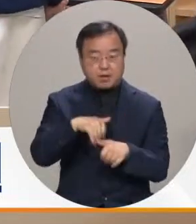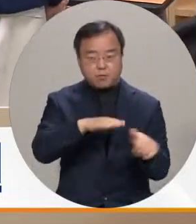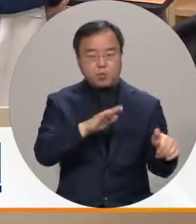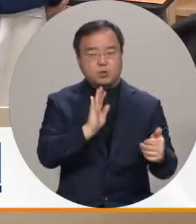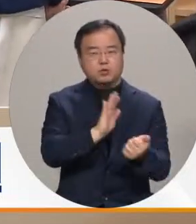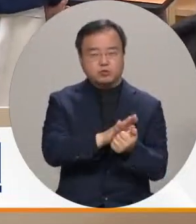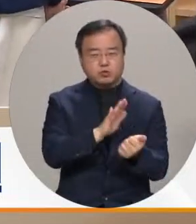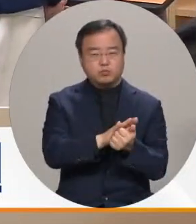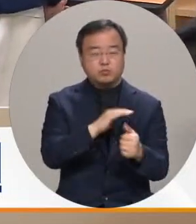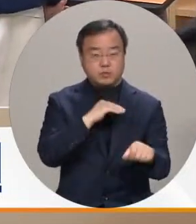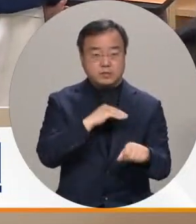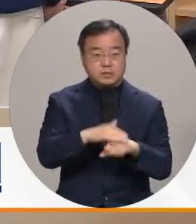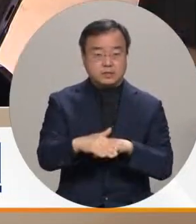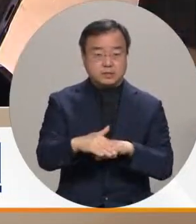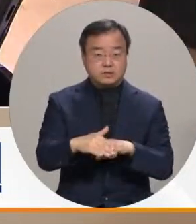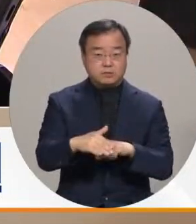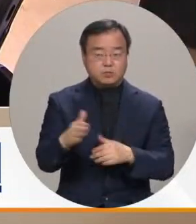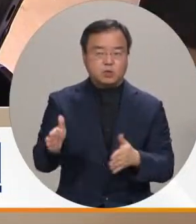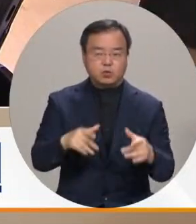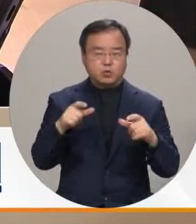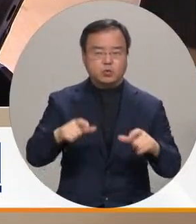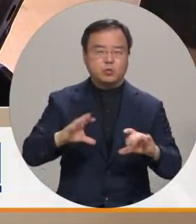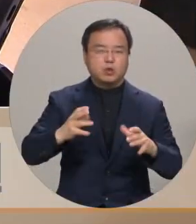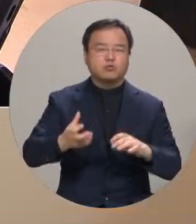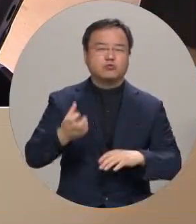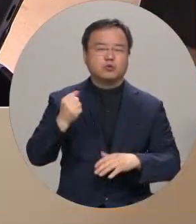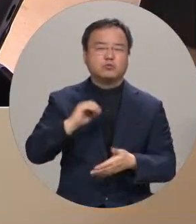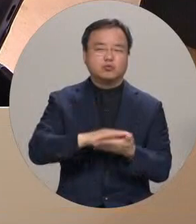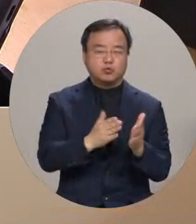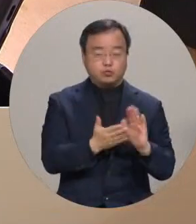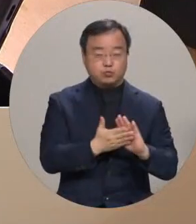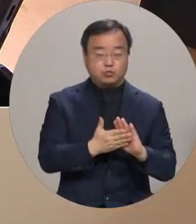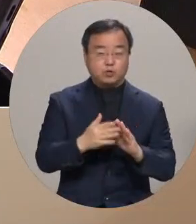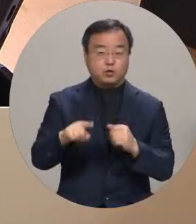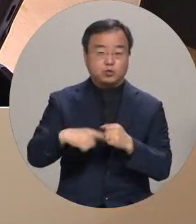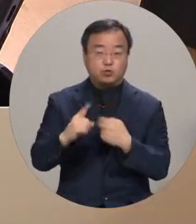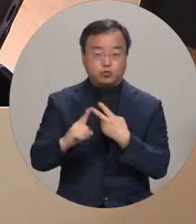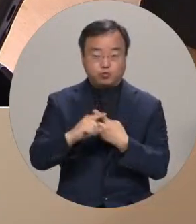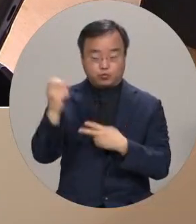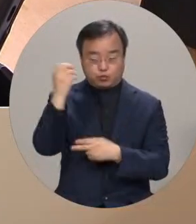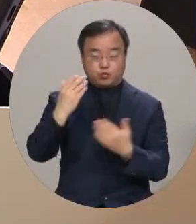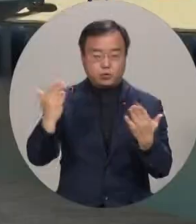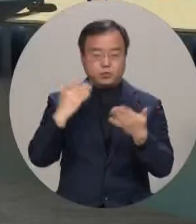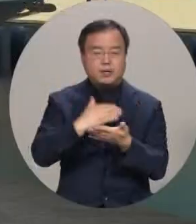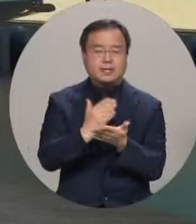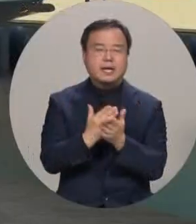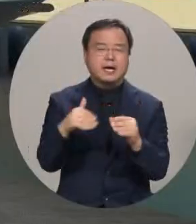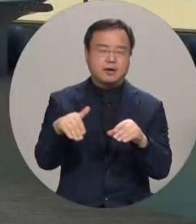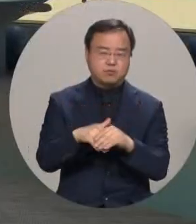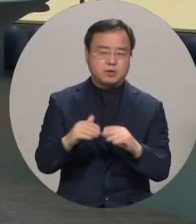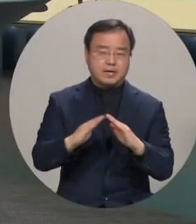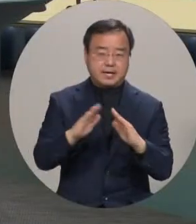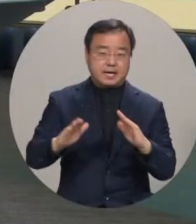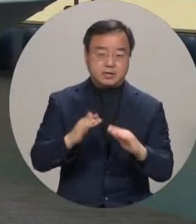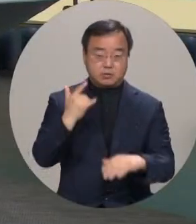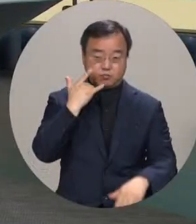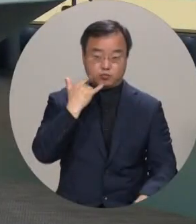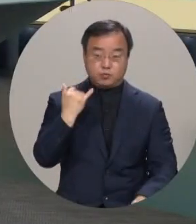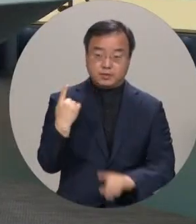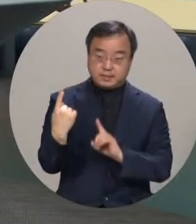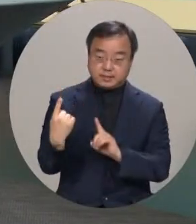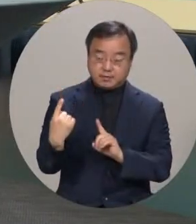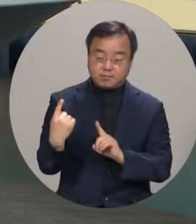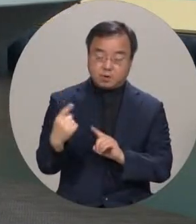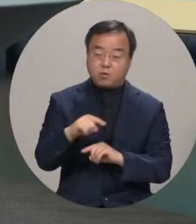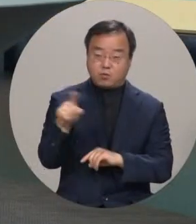방식으로 어 돈의 공립 유치원과 초중고 문화과정 학부모가 대상입니다네 다문화 학생들에게 힘도 되고이